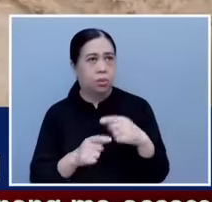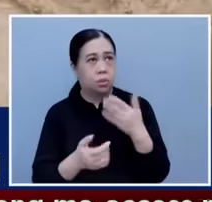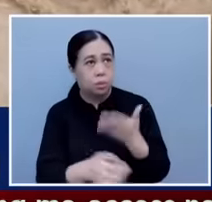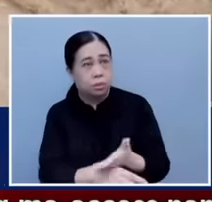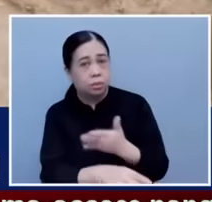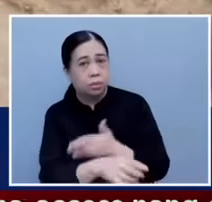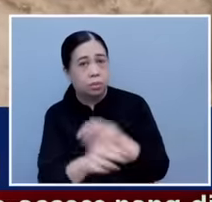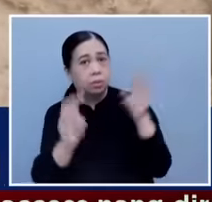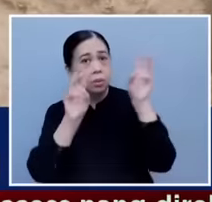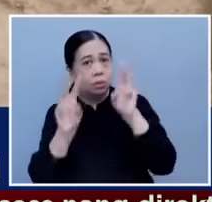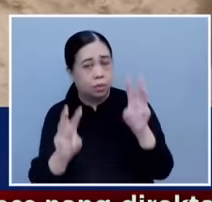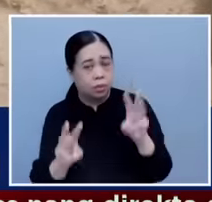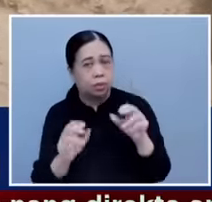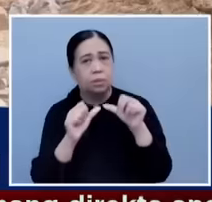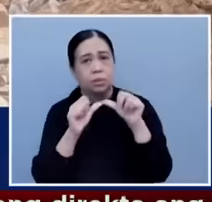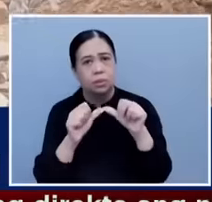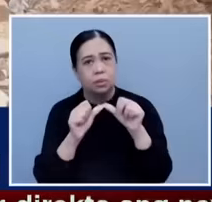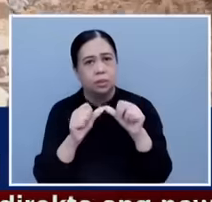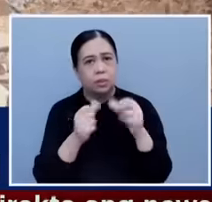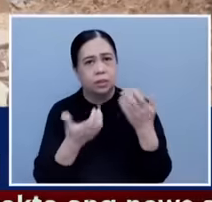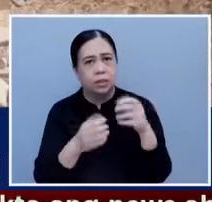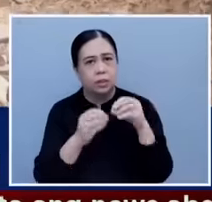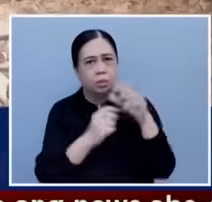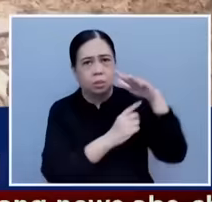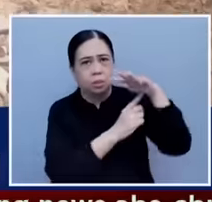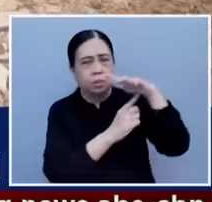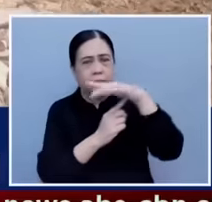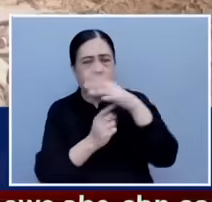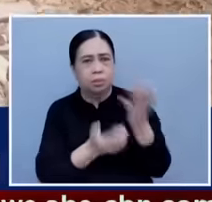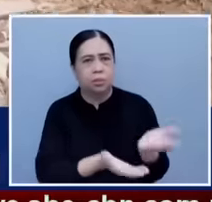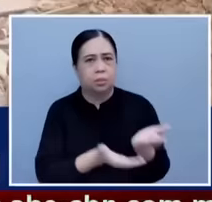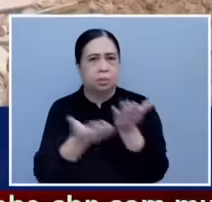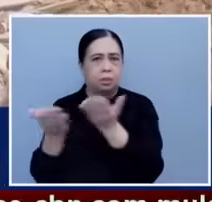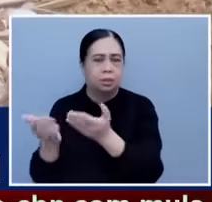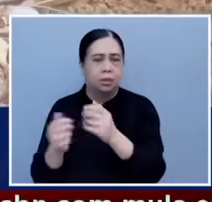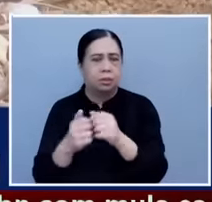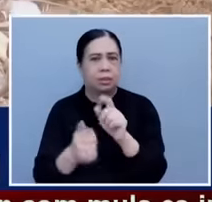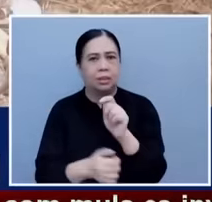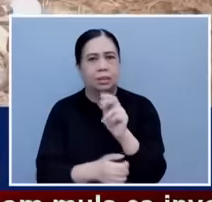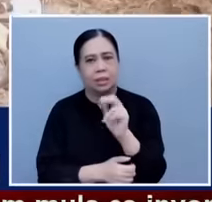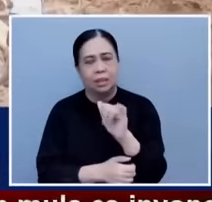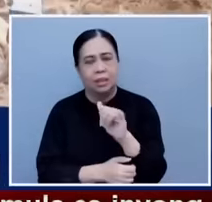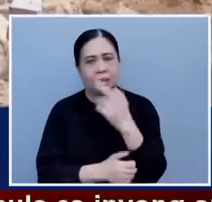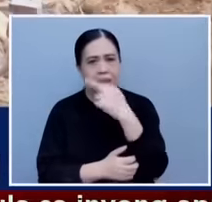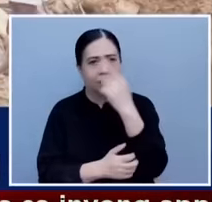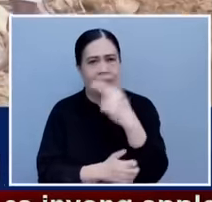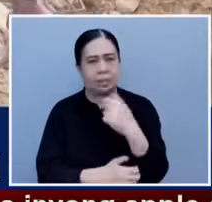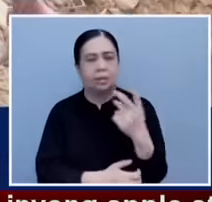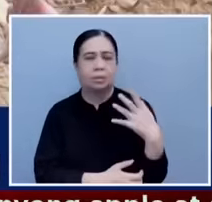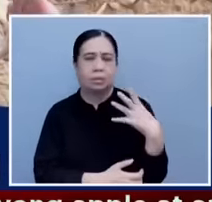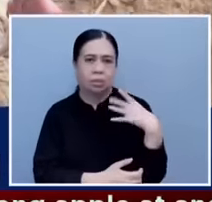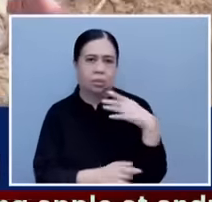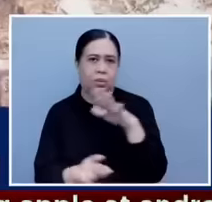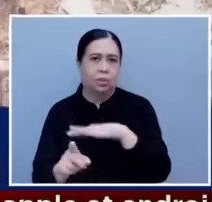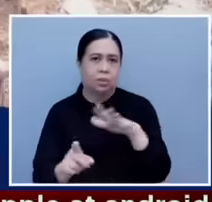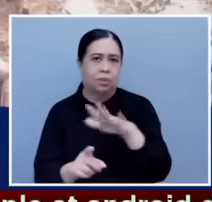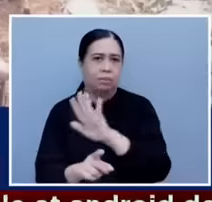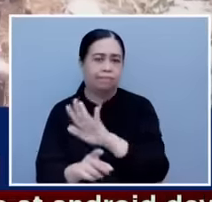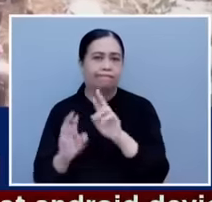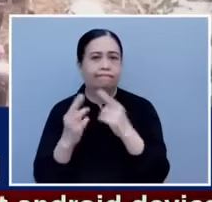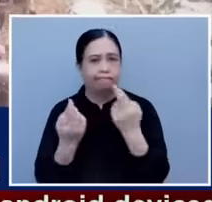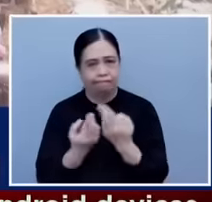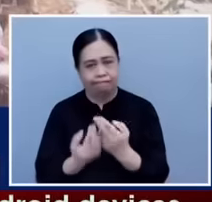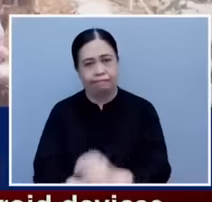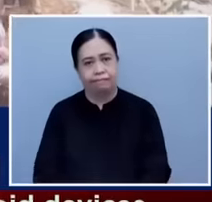panahon sa lugar para madala ng chopper ang mga 11 biktima sa Tanay Rizal kung saan naghihintay ang kanilang mga